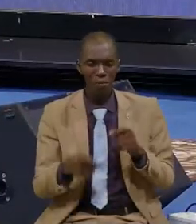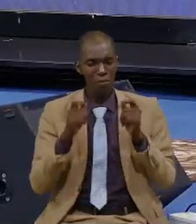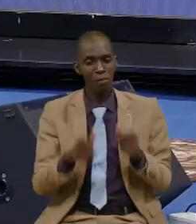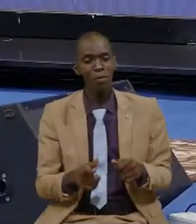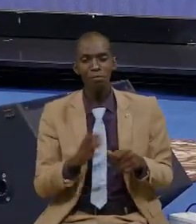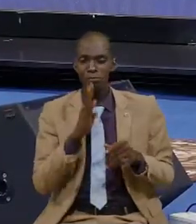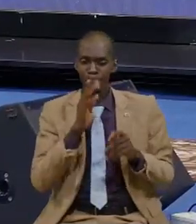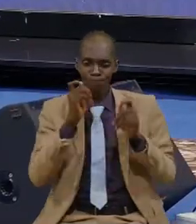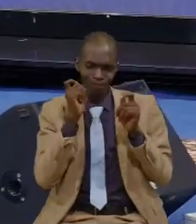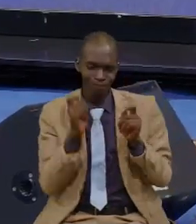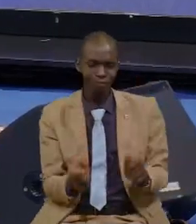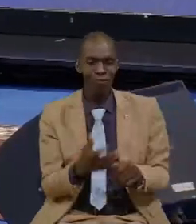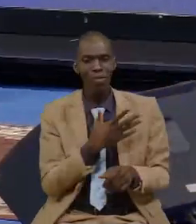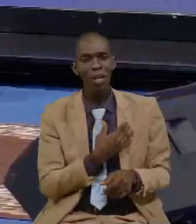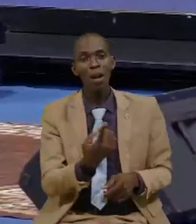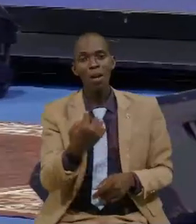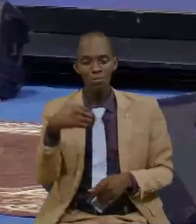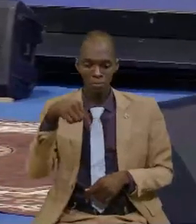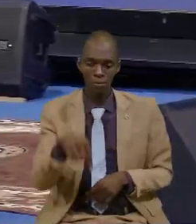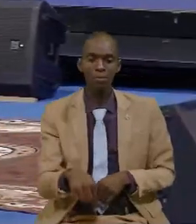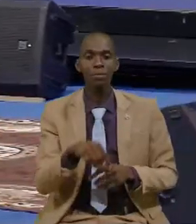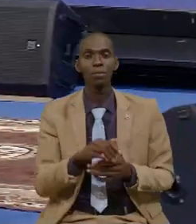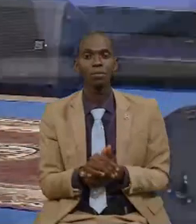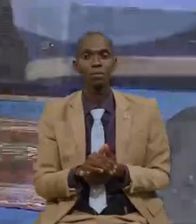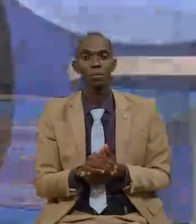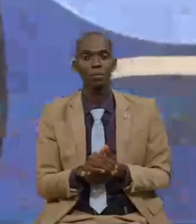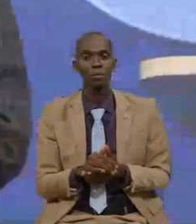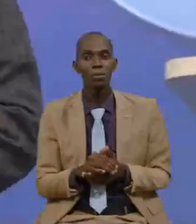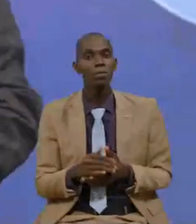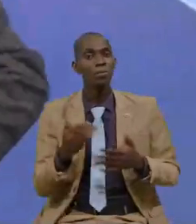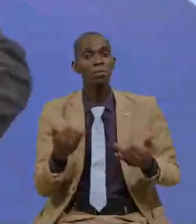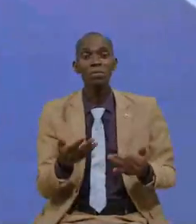Zachée. Et il leva les yeux et lui dit, Zachée,